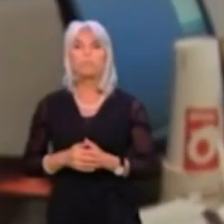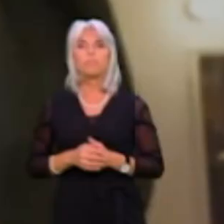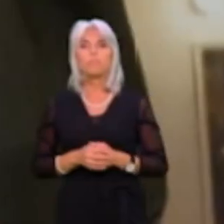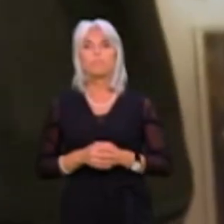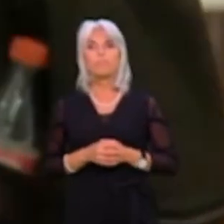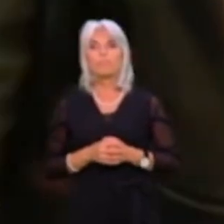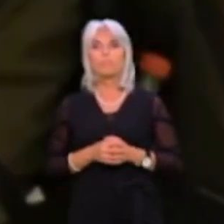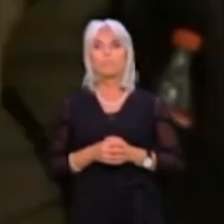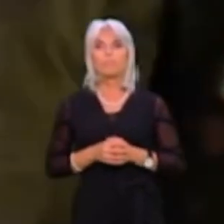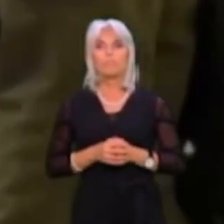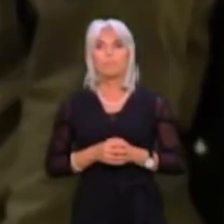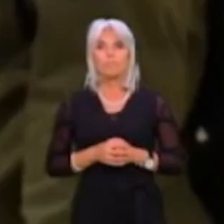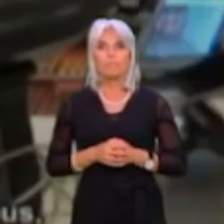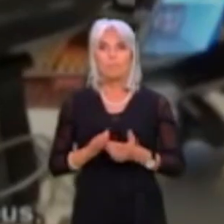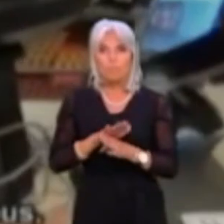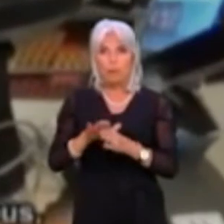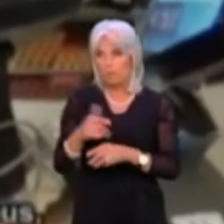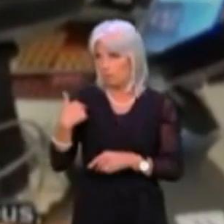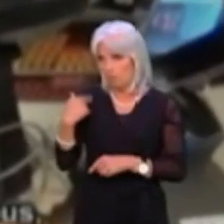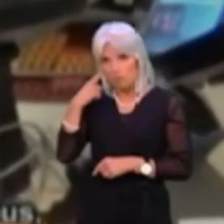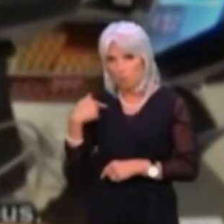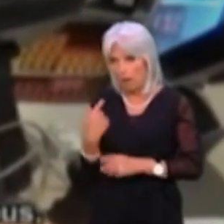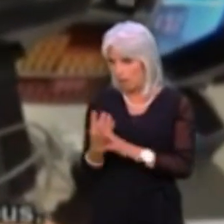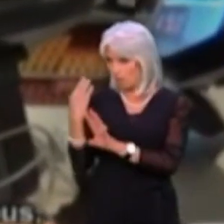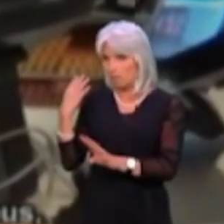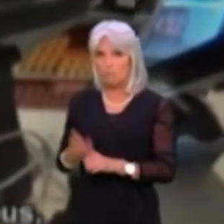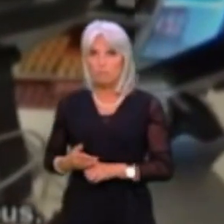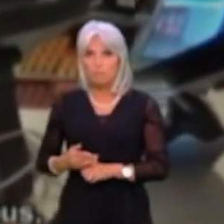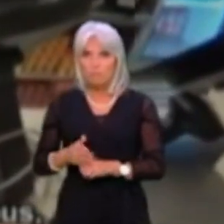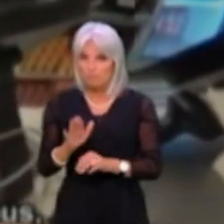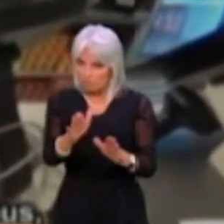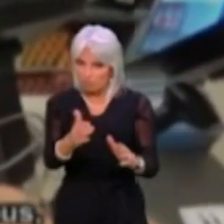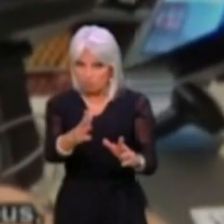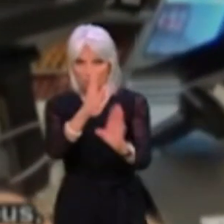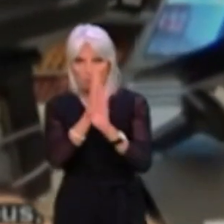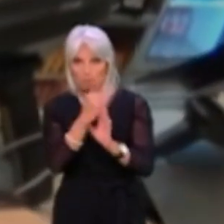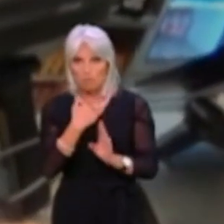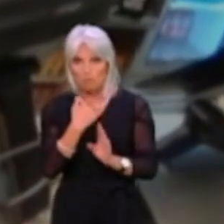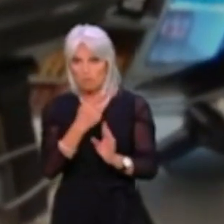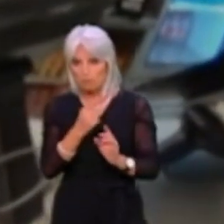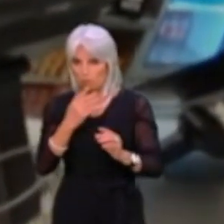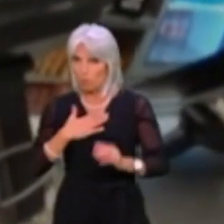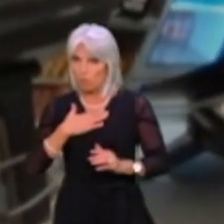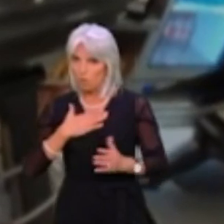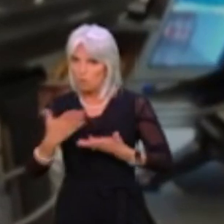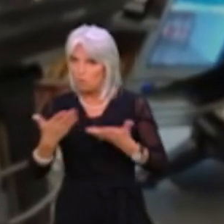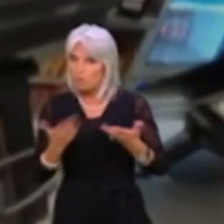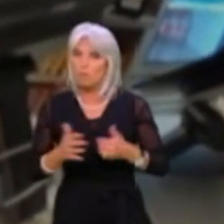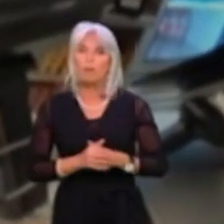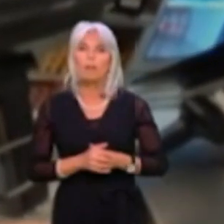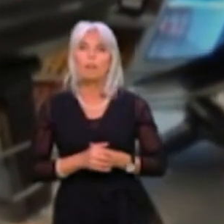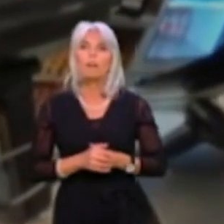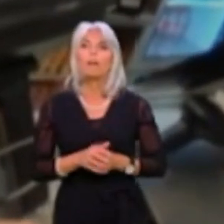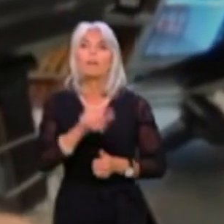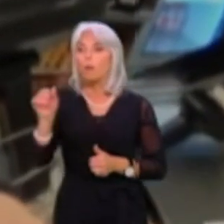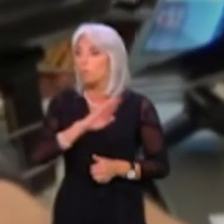ans. Bah, pardon, j'entends Monsieur, pas. s'il vous plaît, comme je prendrai autant de temps avec vous, j'ai besoin que vous preniez vous laissez le temps. Oui, et